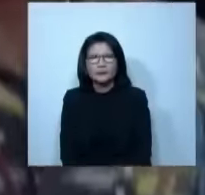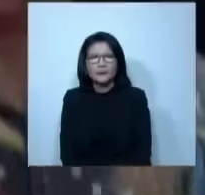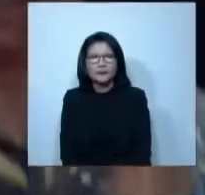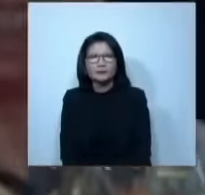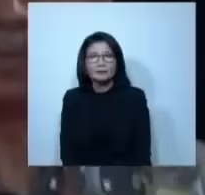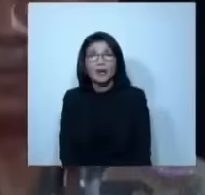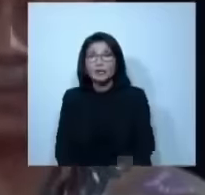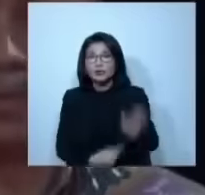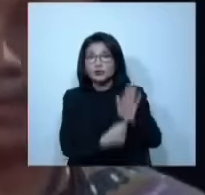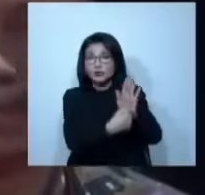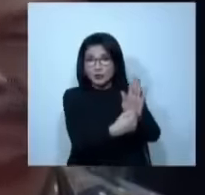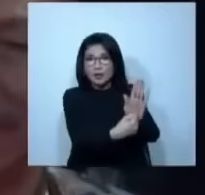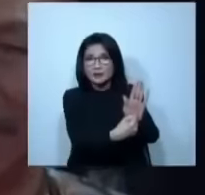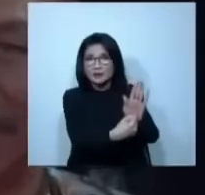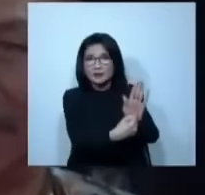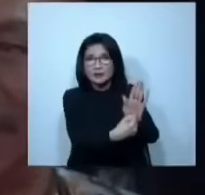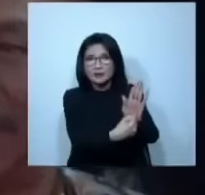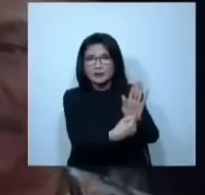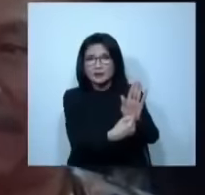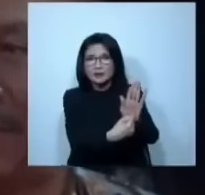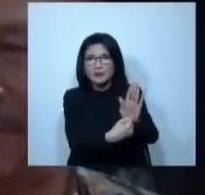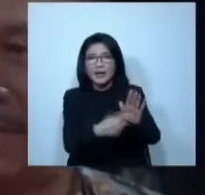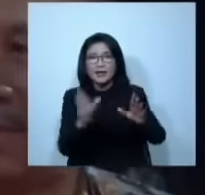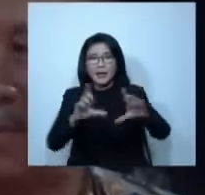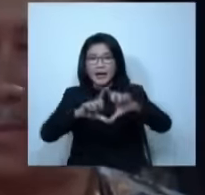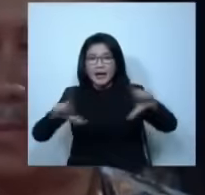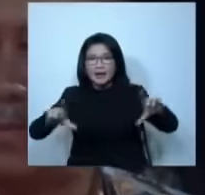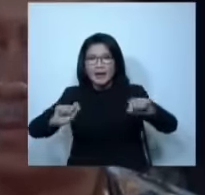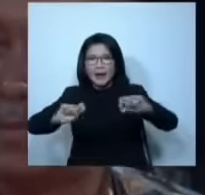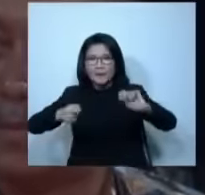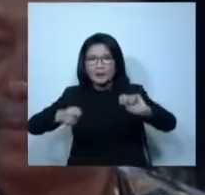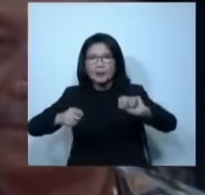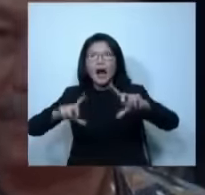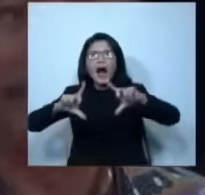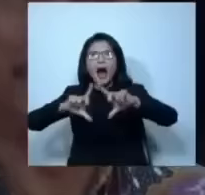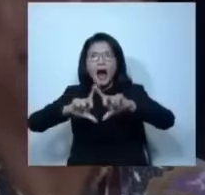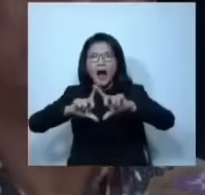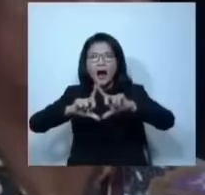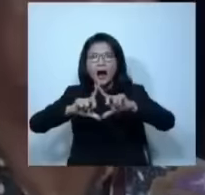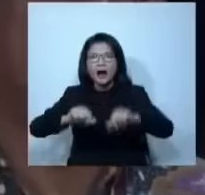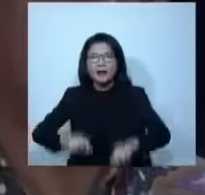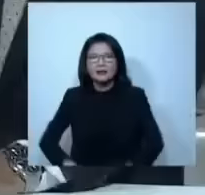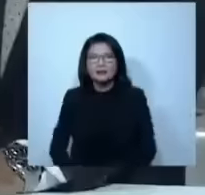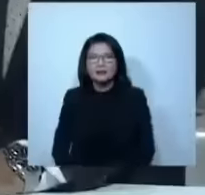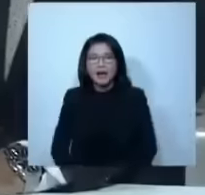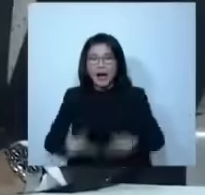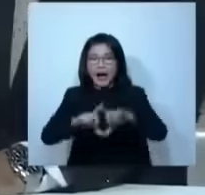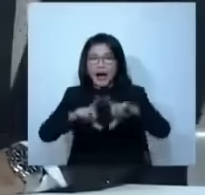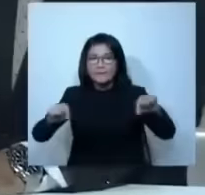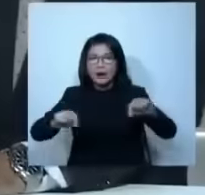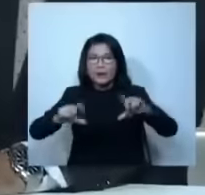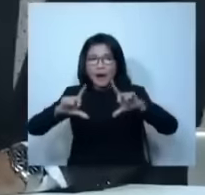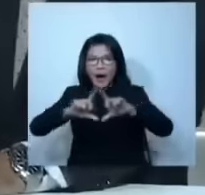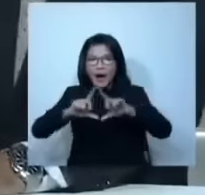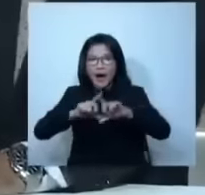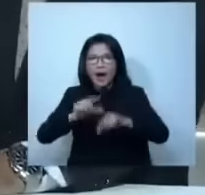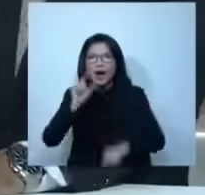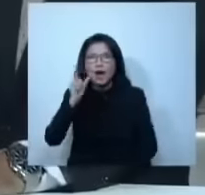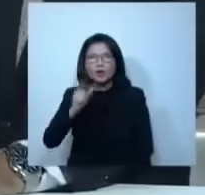Ditujukan ke depan. Adalah amplop huruf A. A. Baik. Amplop A untuk